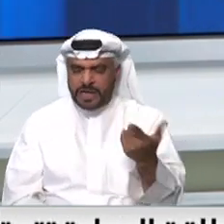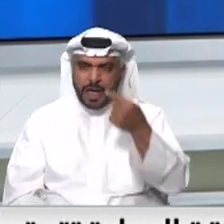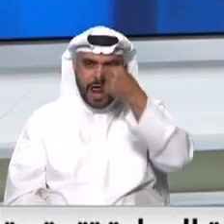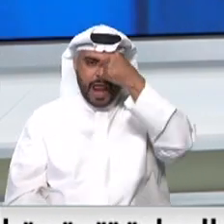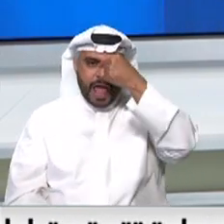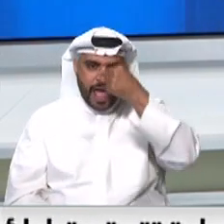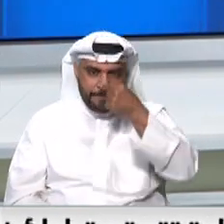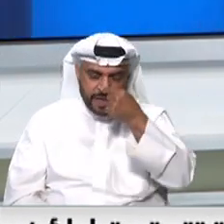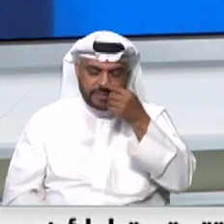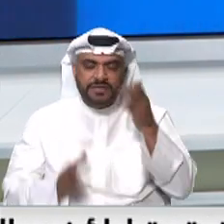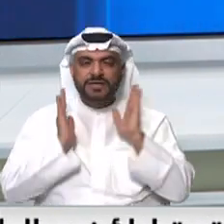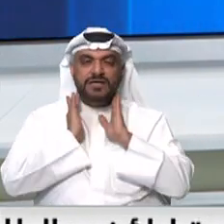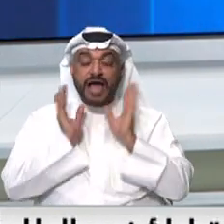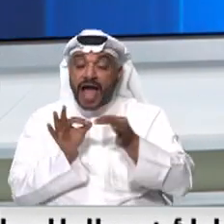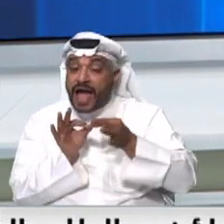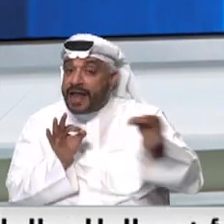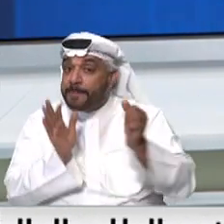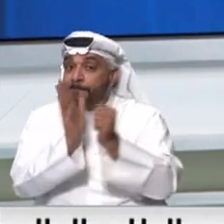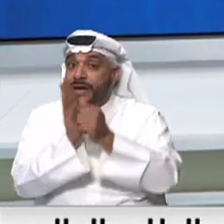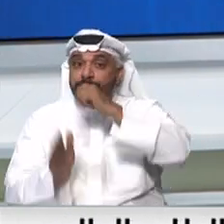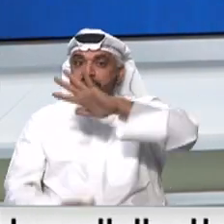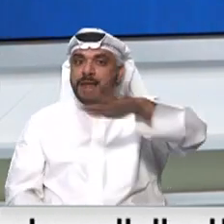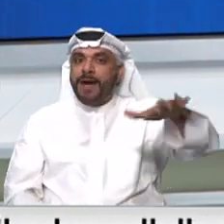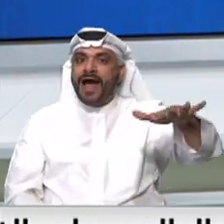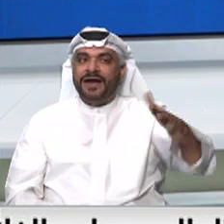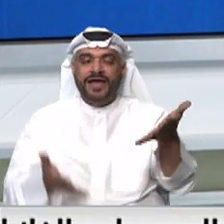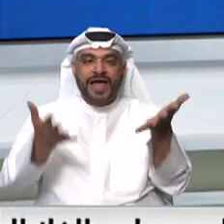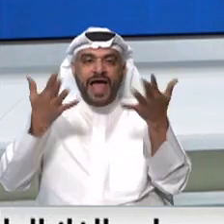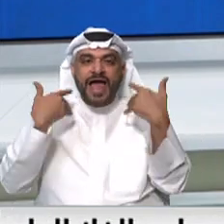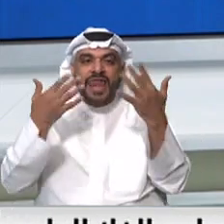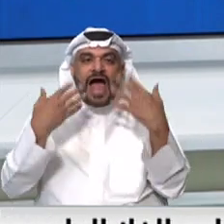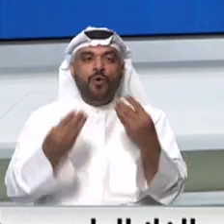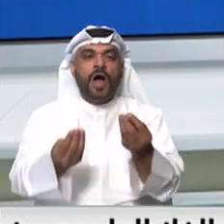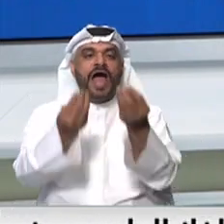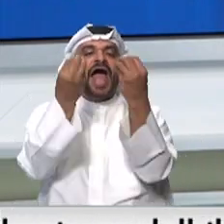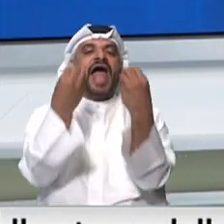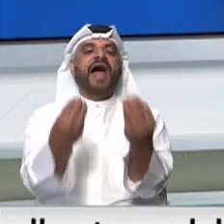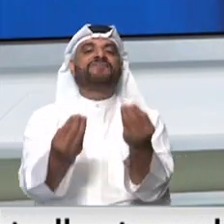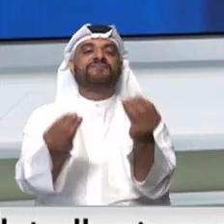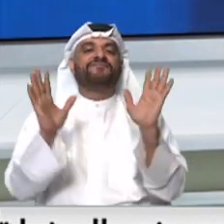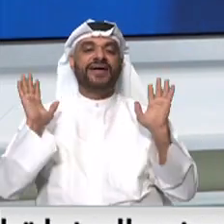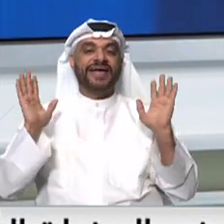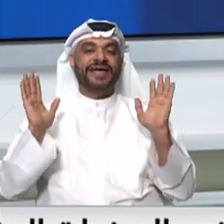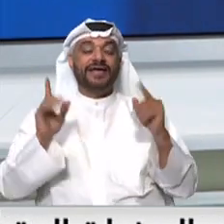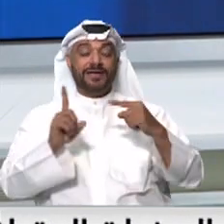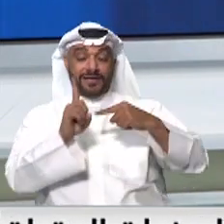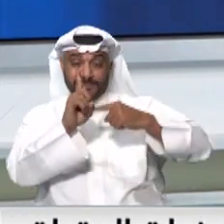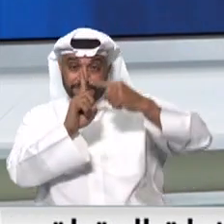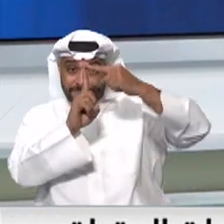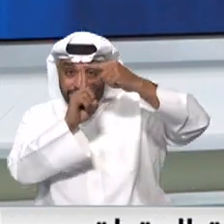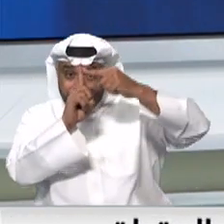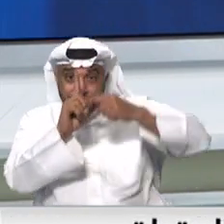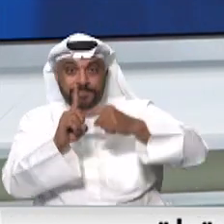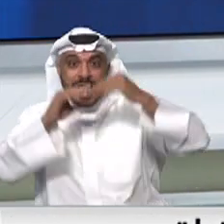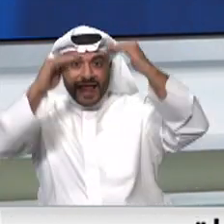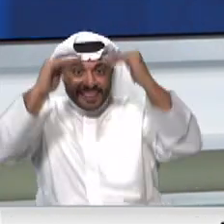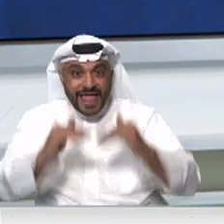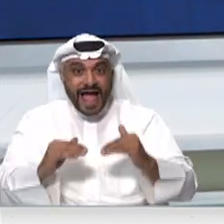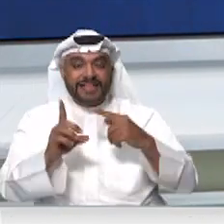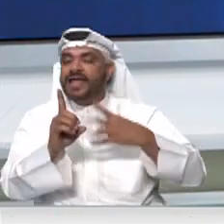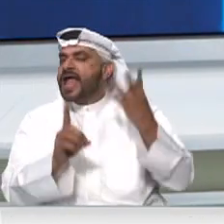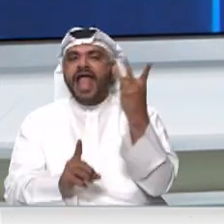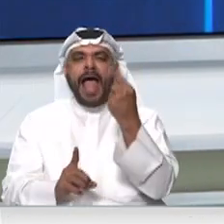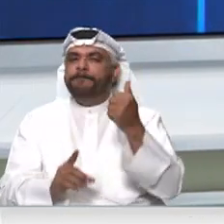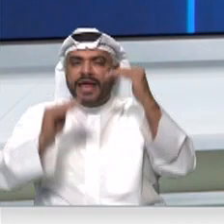على المناطق الساحليه والرياح خفيفه الى معتدله السرعه بوجه عام وانخفاض عن درجات الحراره الاربعينيه في الماضي